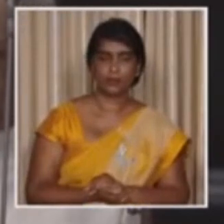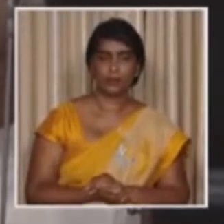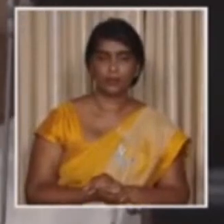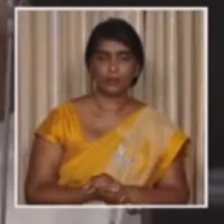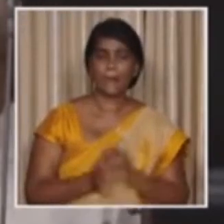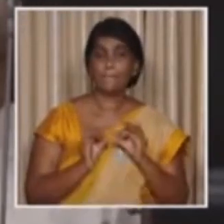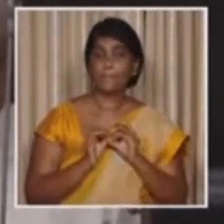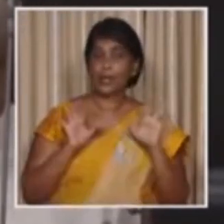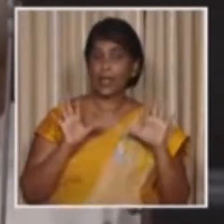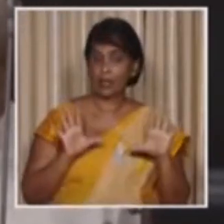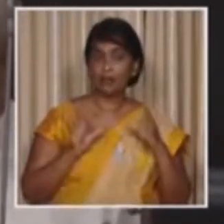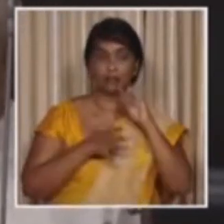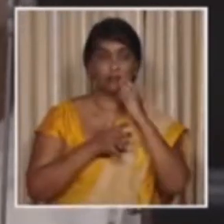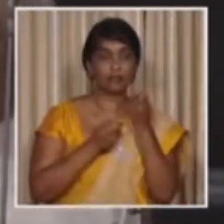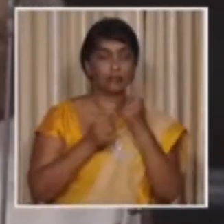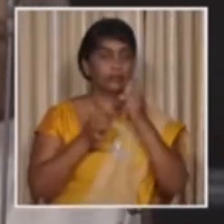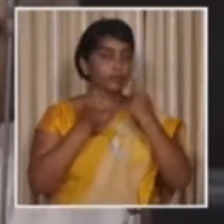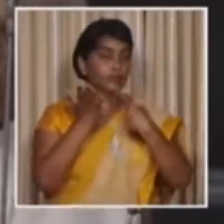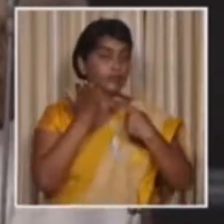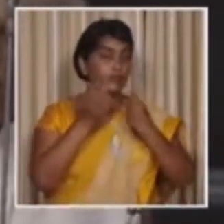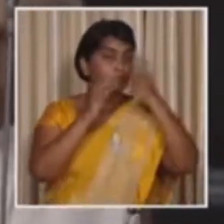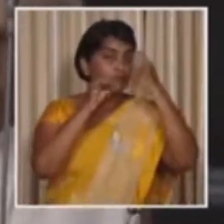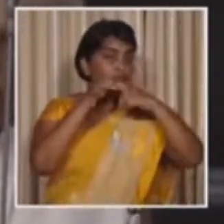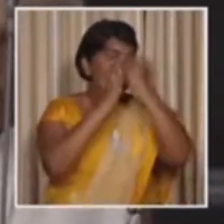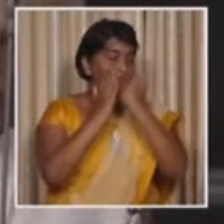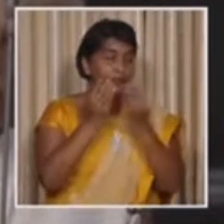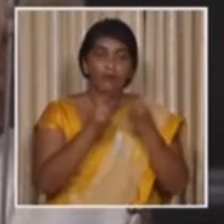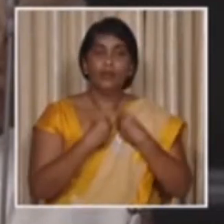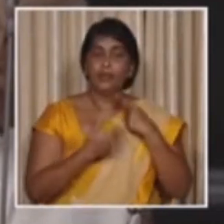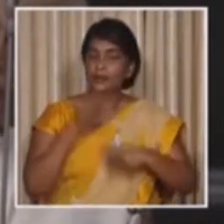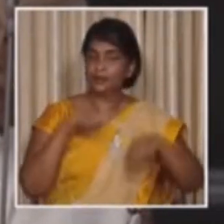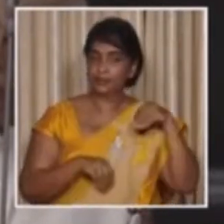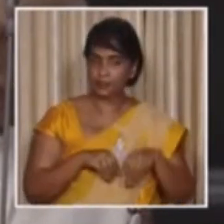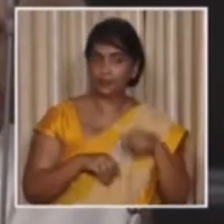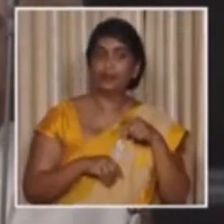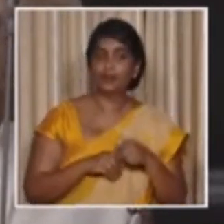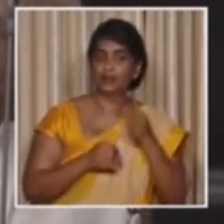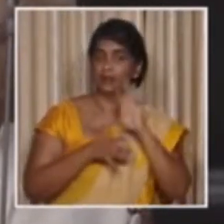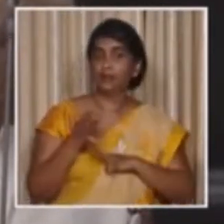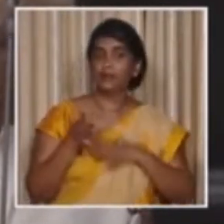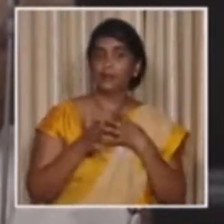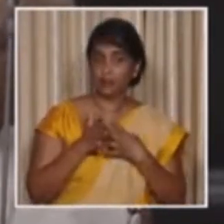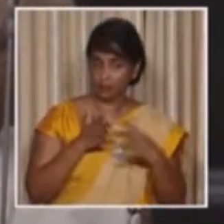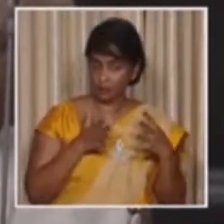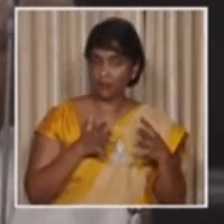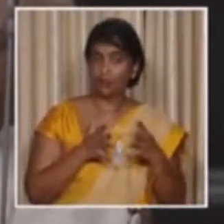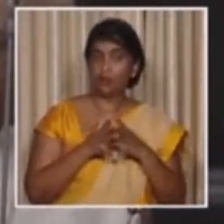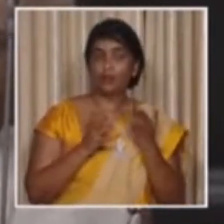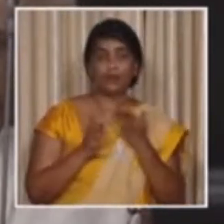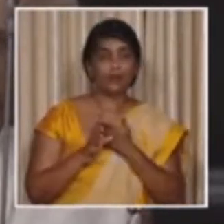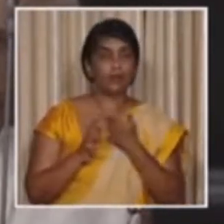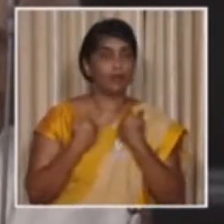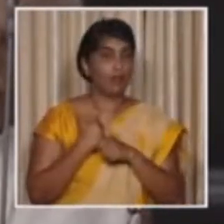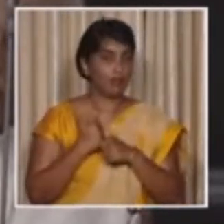බිලියන 10ක එස්ටිමේට් එකක් දුන්නේ, ඇස්තමේන්තුවක් දුන්නේ මේ මැතිවරණේ ඒ පාරේ අයවැය විසර්ජන පන්ත